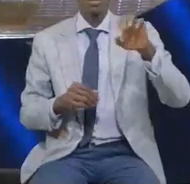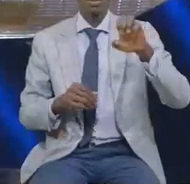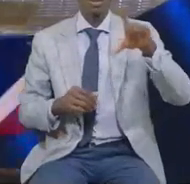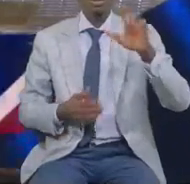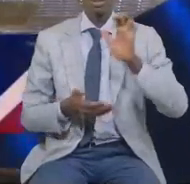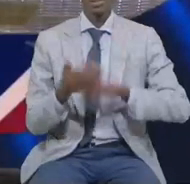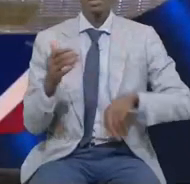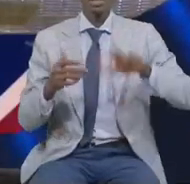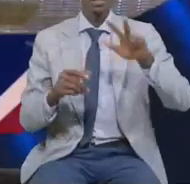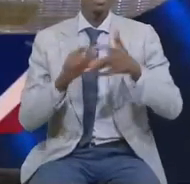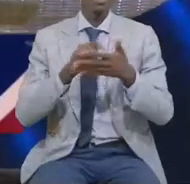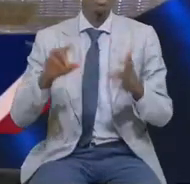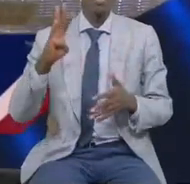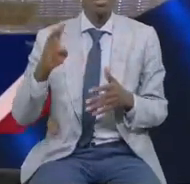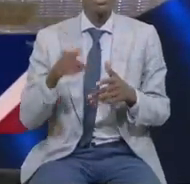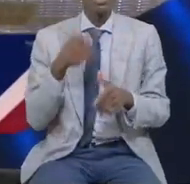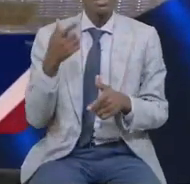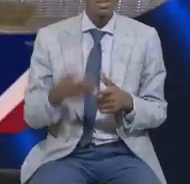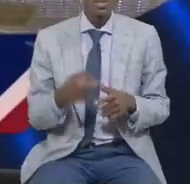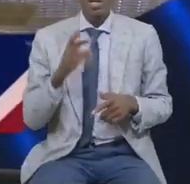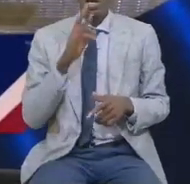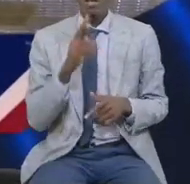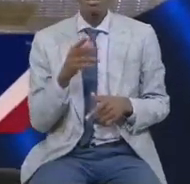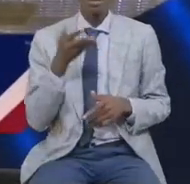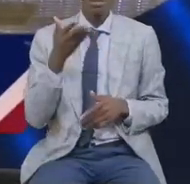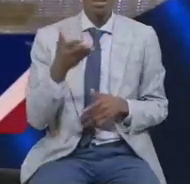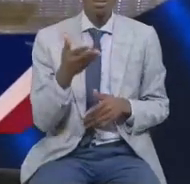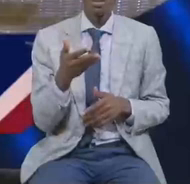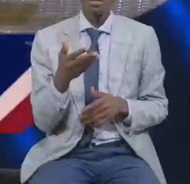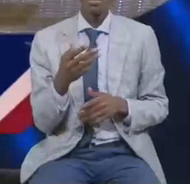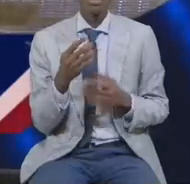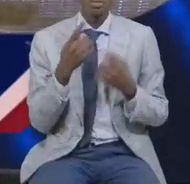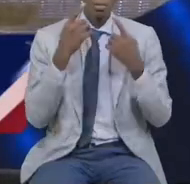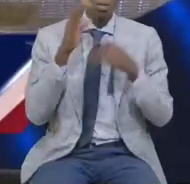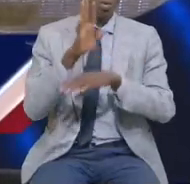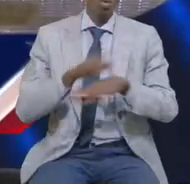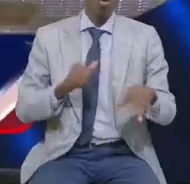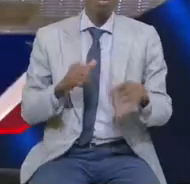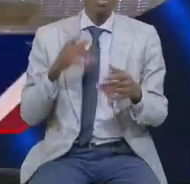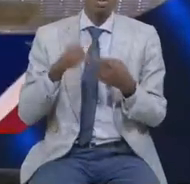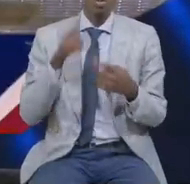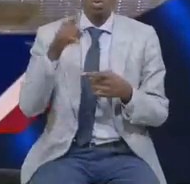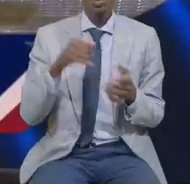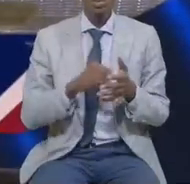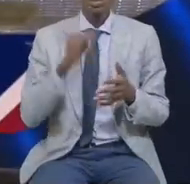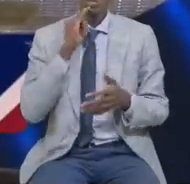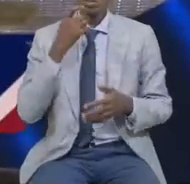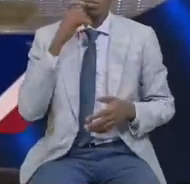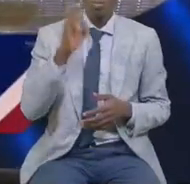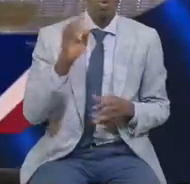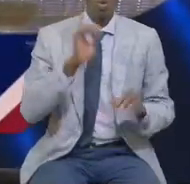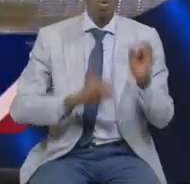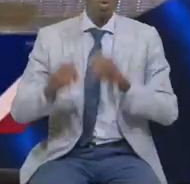verset 4. Nero cria à haute voix. Voici ce qu'on vous ordonne,